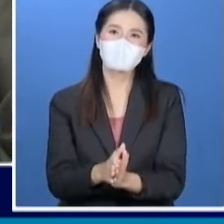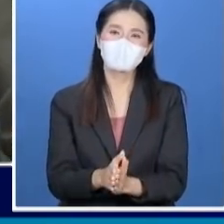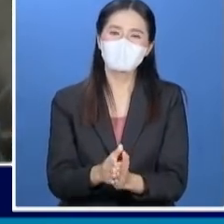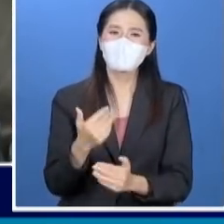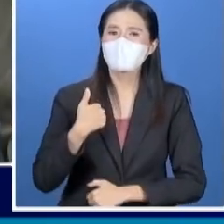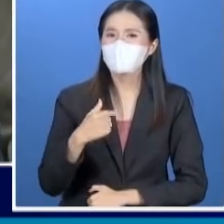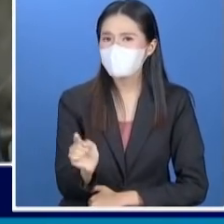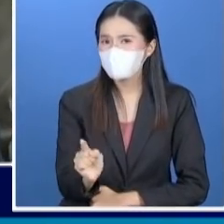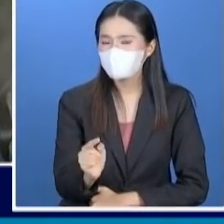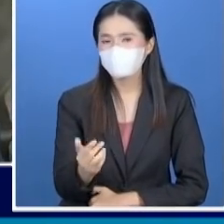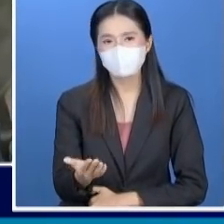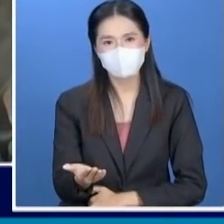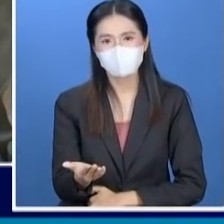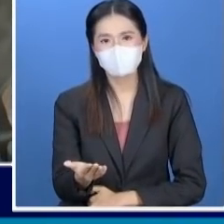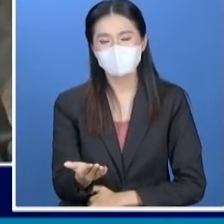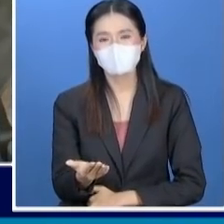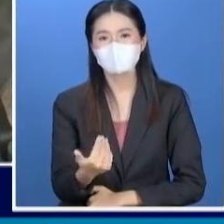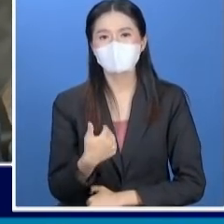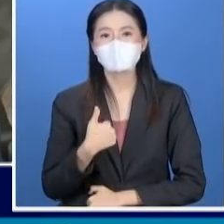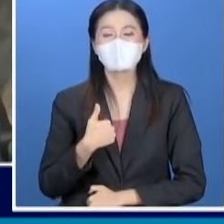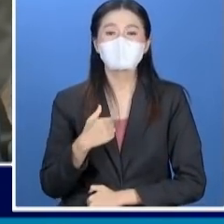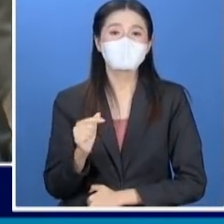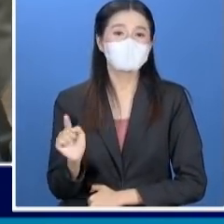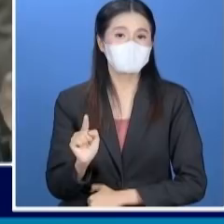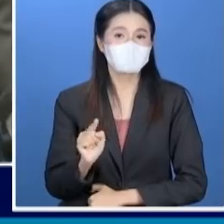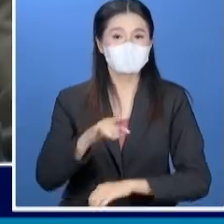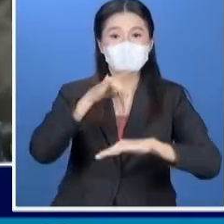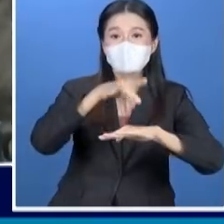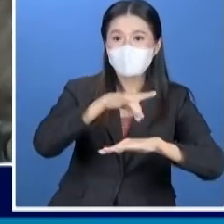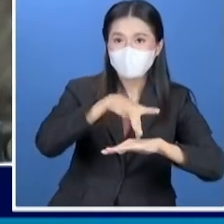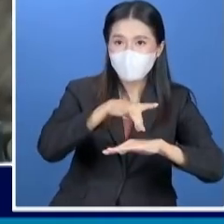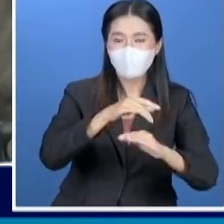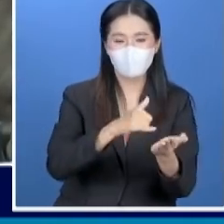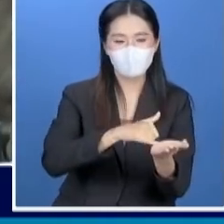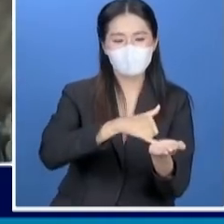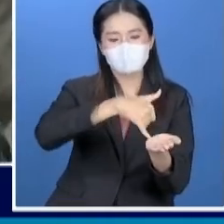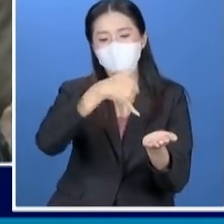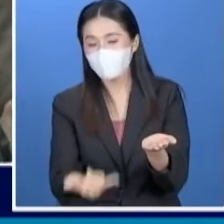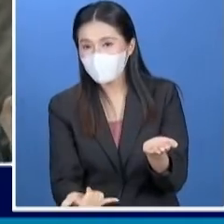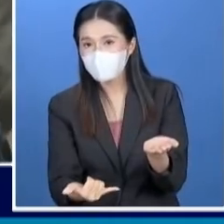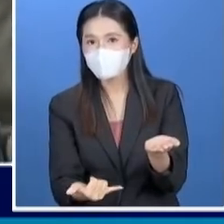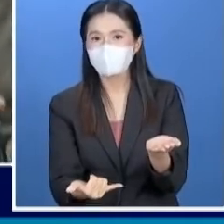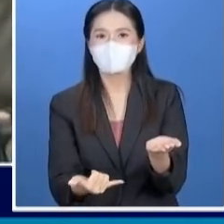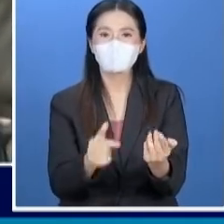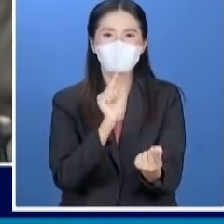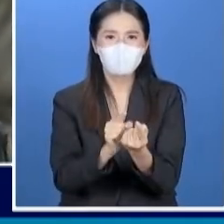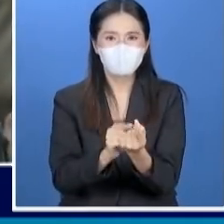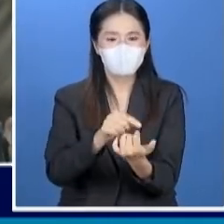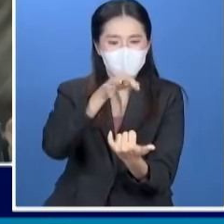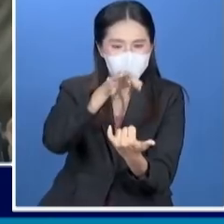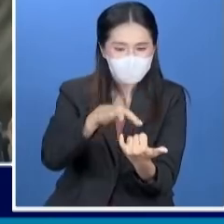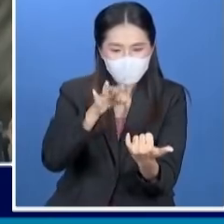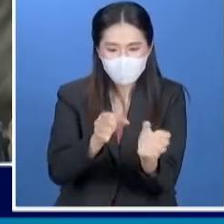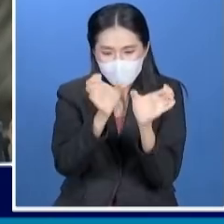ประเด็นมันก็อยู่ที่ว่าเมื่อพูดคุณแตงโมตกเรือไปแล้วเนี่ยบาดแผลที่เกิดขึ้นเนี่ยต